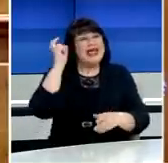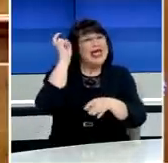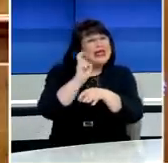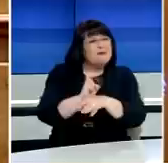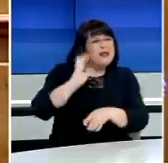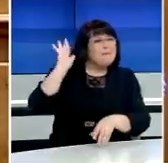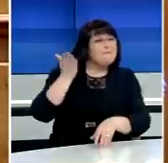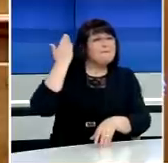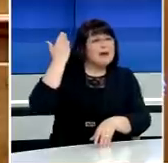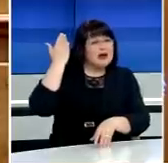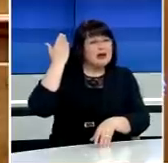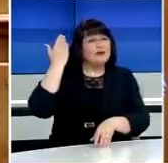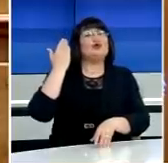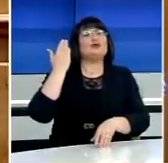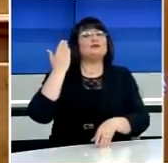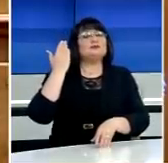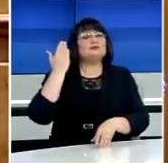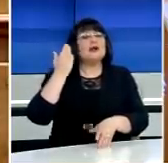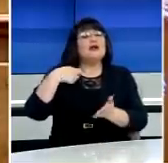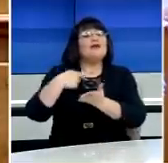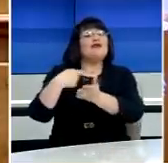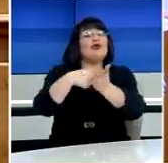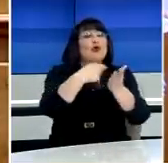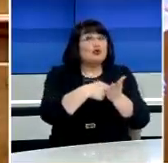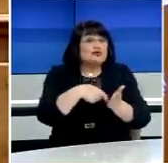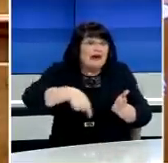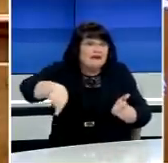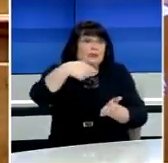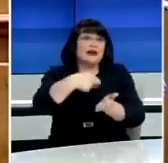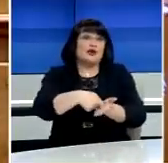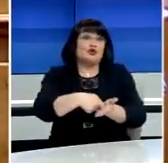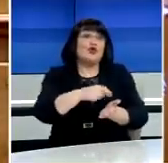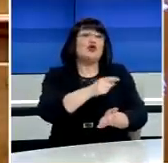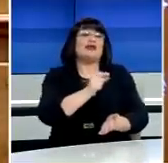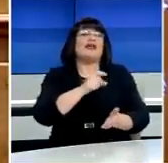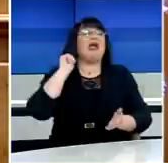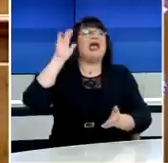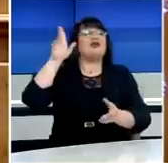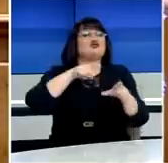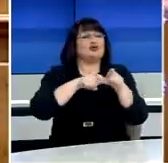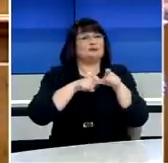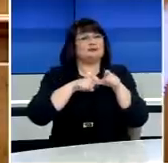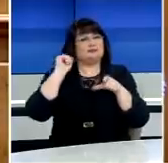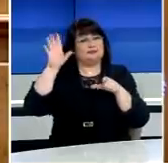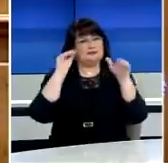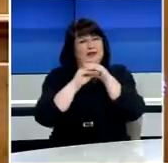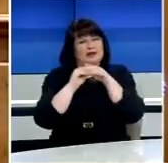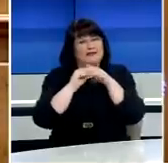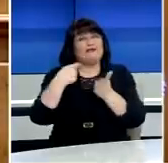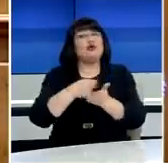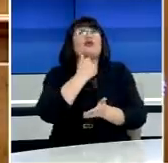παρελθόν, στην πραγματική οικονομία πληρώνουν φόρους και όχι αυτοί που βγάζουν σε offshore τα λεφτά τους στο εξωτερικό και δεν μπορούμε να τους